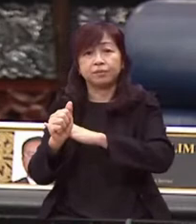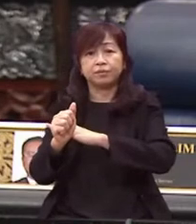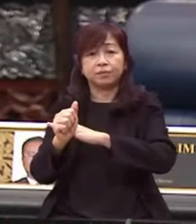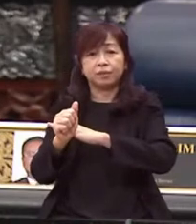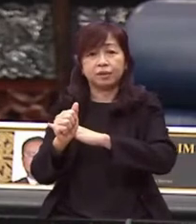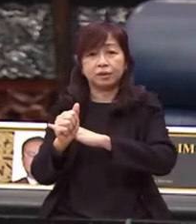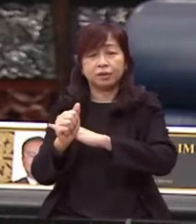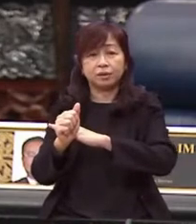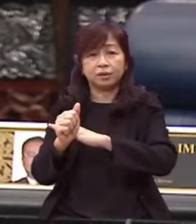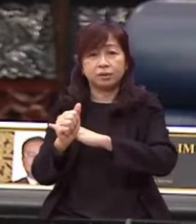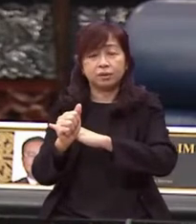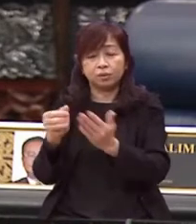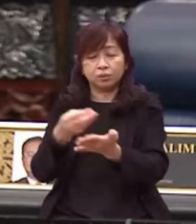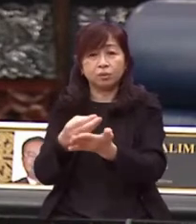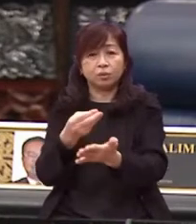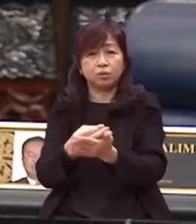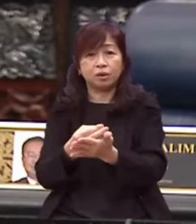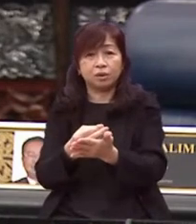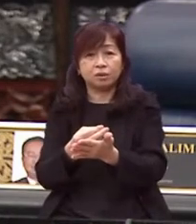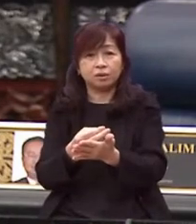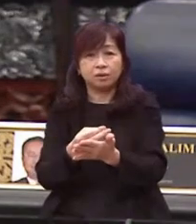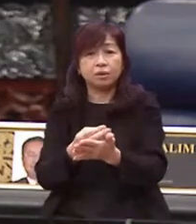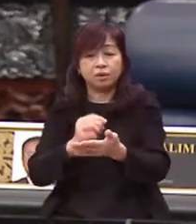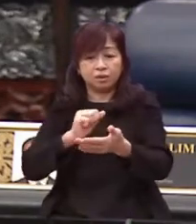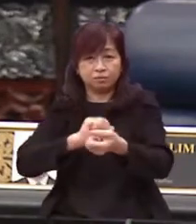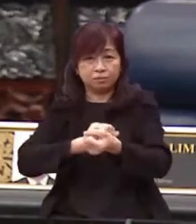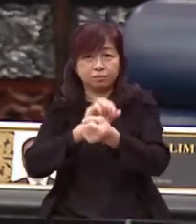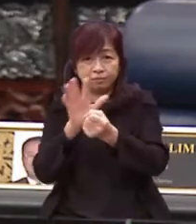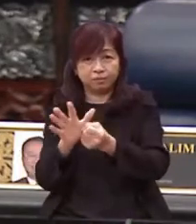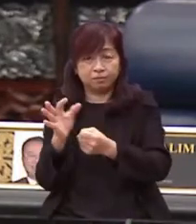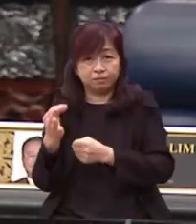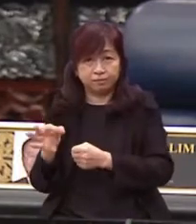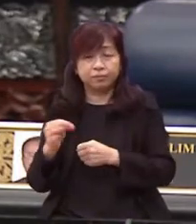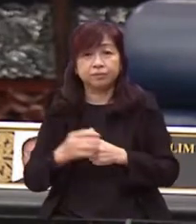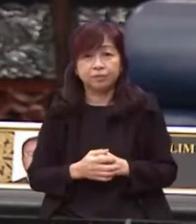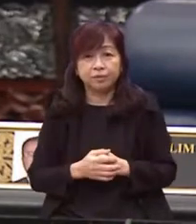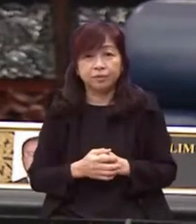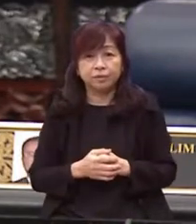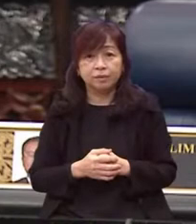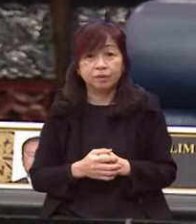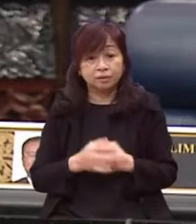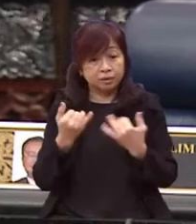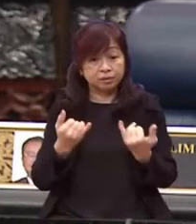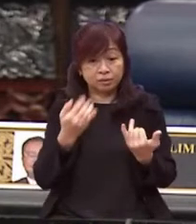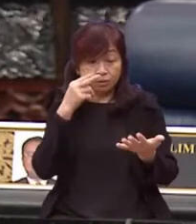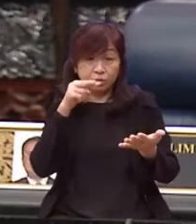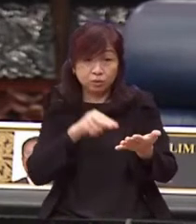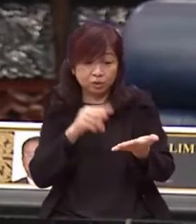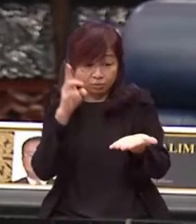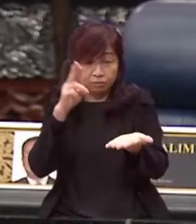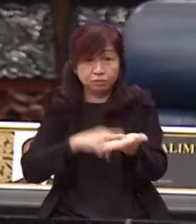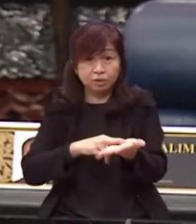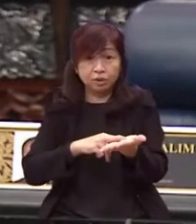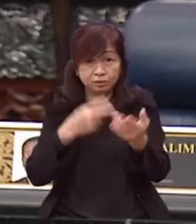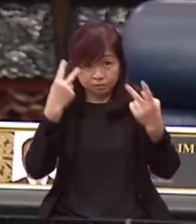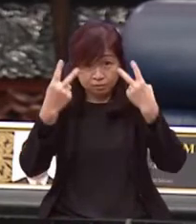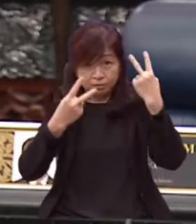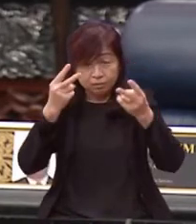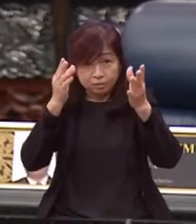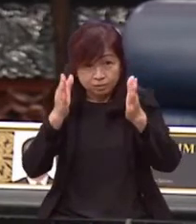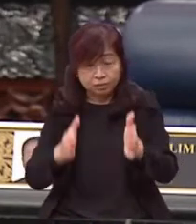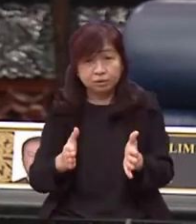uang 19 kalau kita menilai record kehadiran pelancong antara 2018 hingga